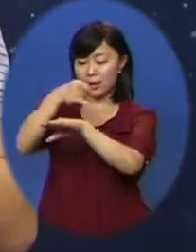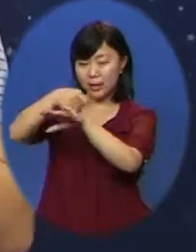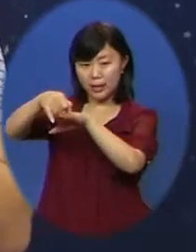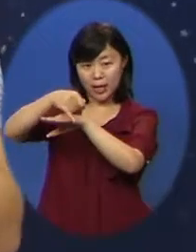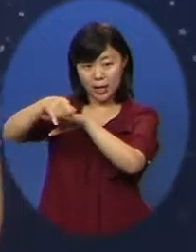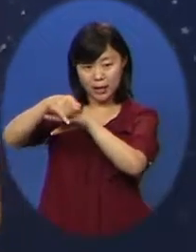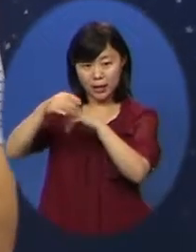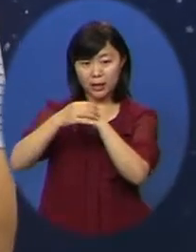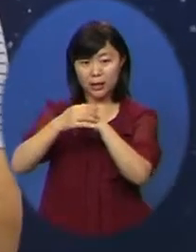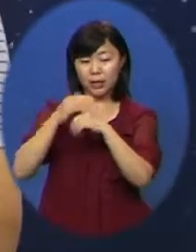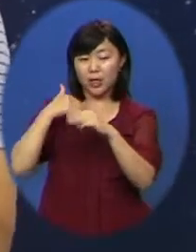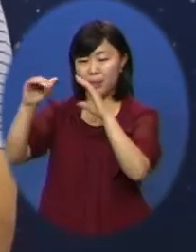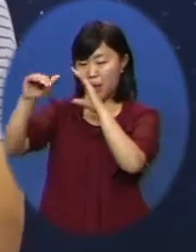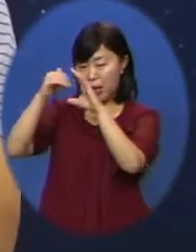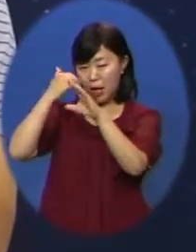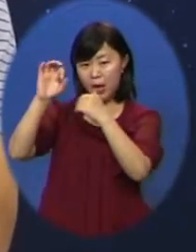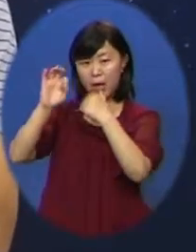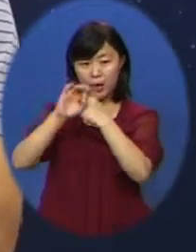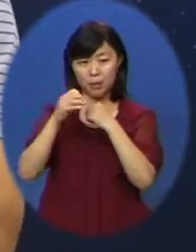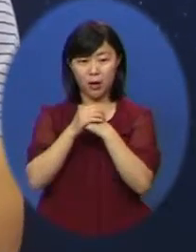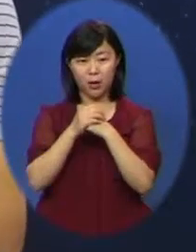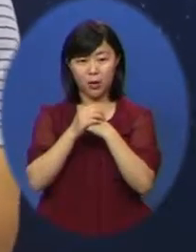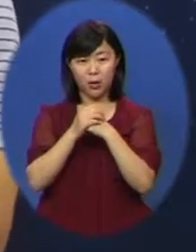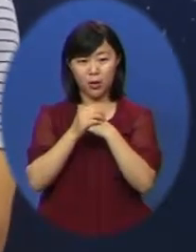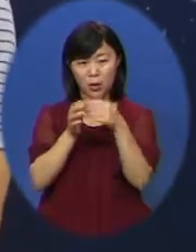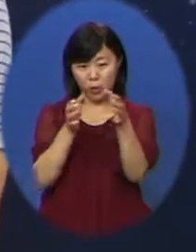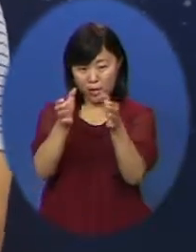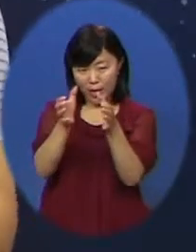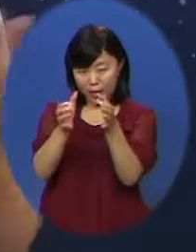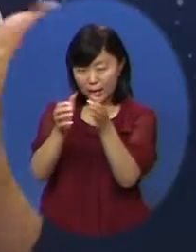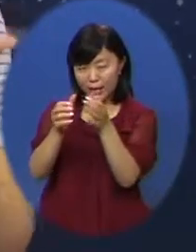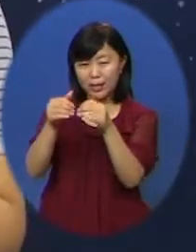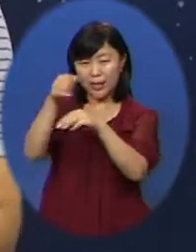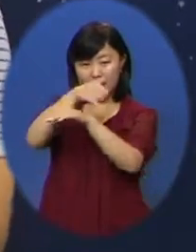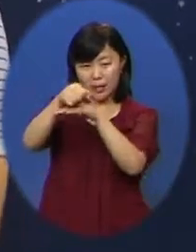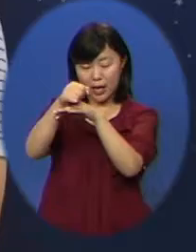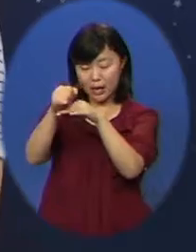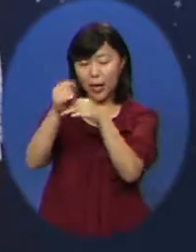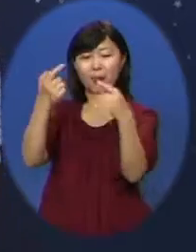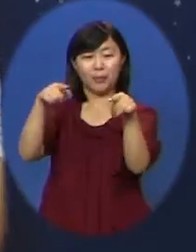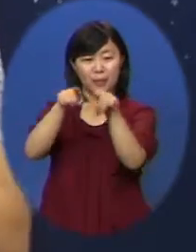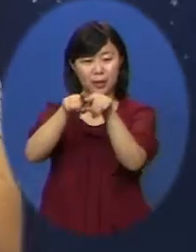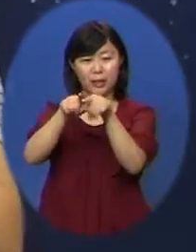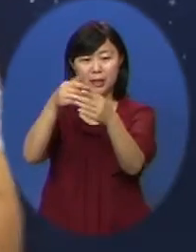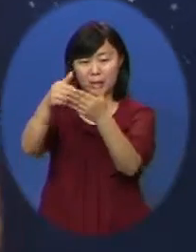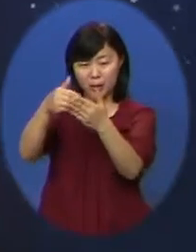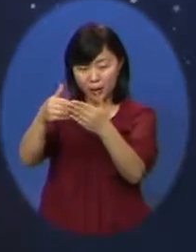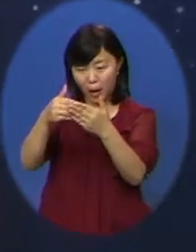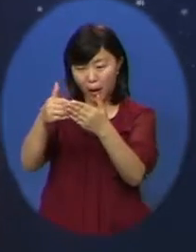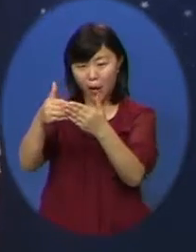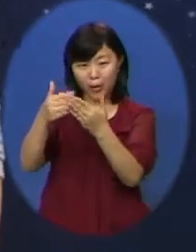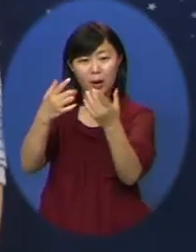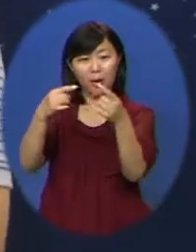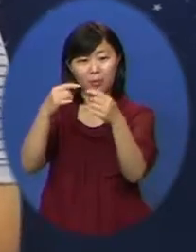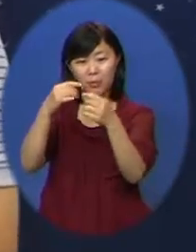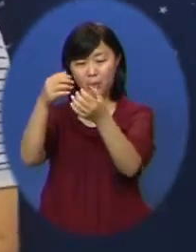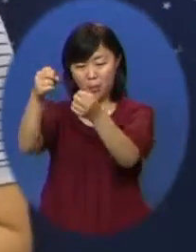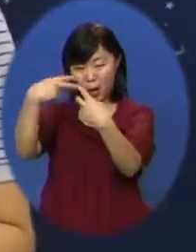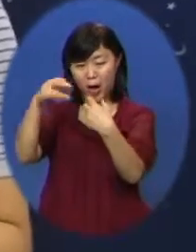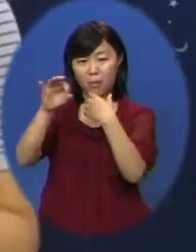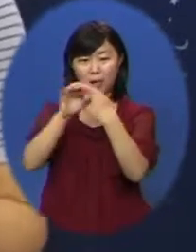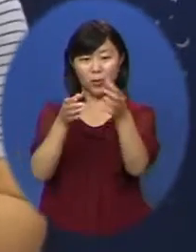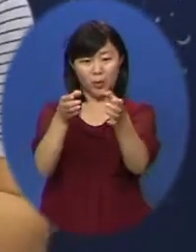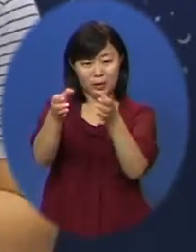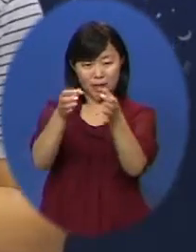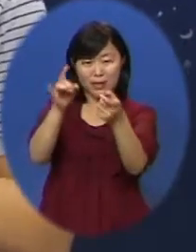이제 메일로 보내주시면은 그 도자기에다가 입혀드려요. 그 디자인. 그러니까 뭐 작가분들이나 그림 그리시는 분들 자기 그림 같은 거 보내주시면은